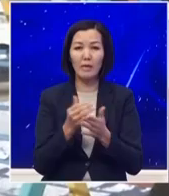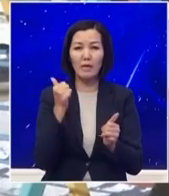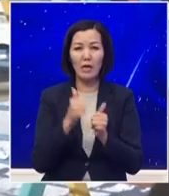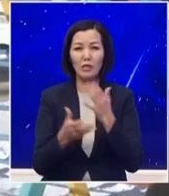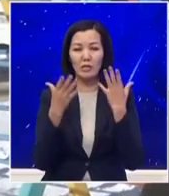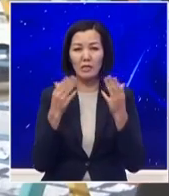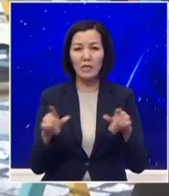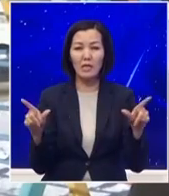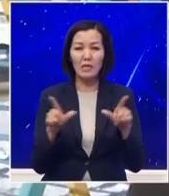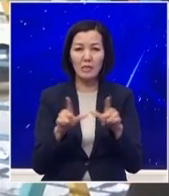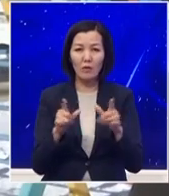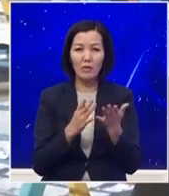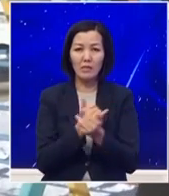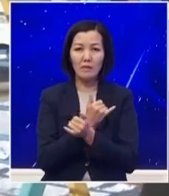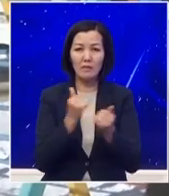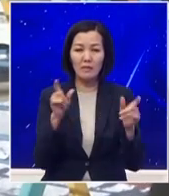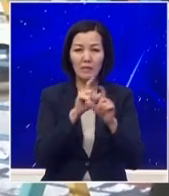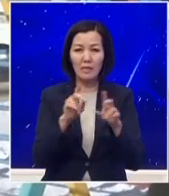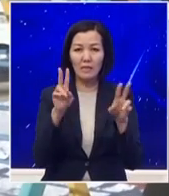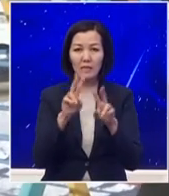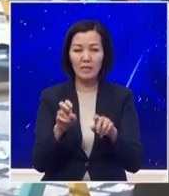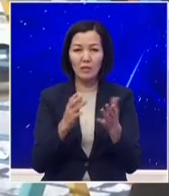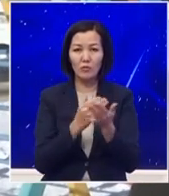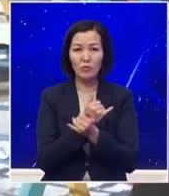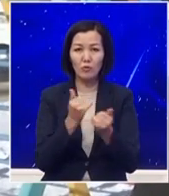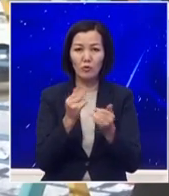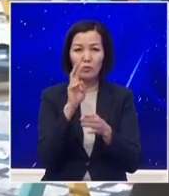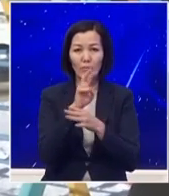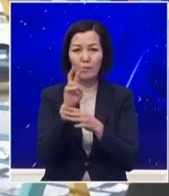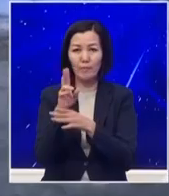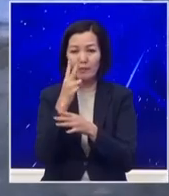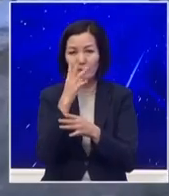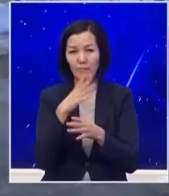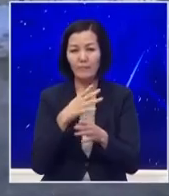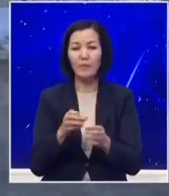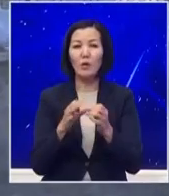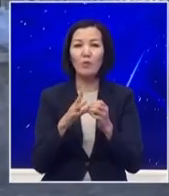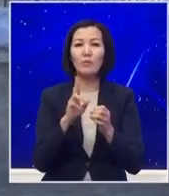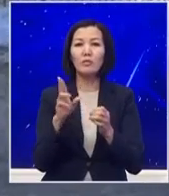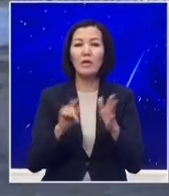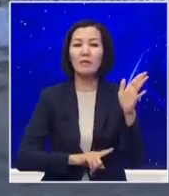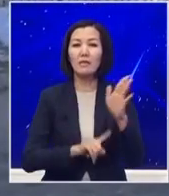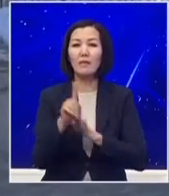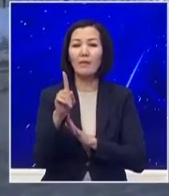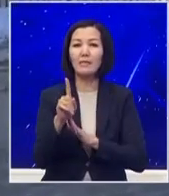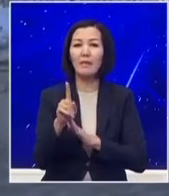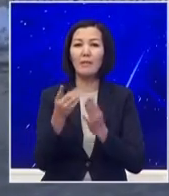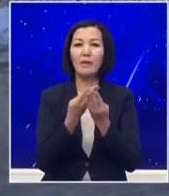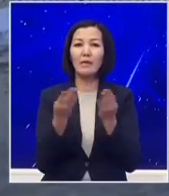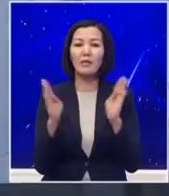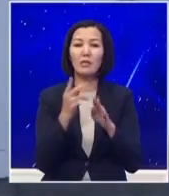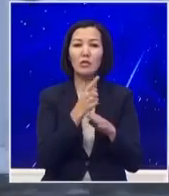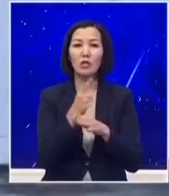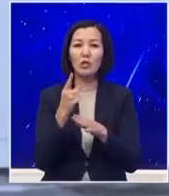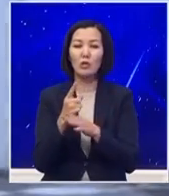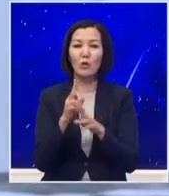барлық сауда және сервистік нысандарды тексеру жүргізіп жатыр біздің қаламызда. 15 қаңтарда енгізілген карантиндік шектеу жайлы